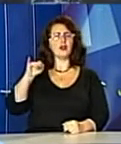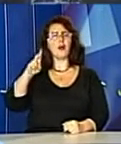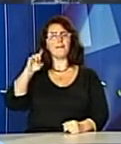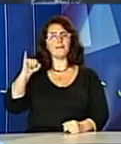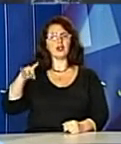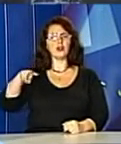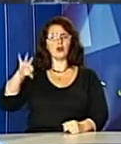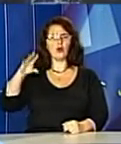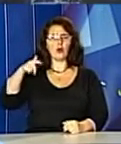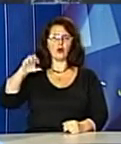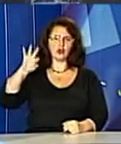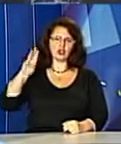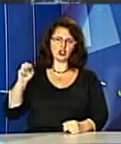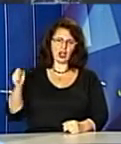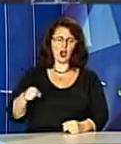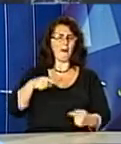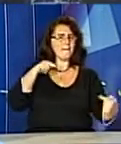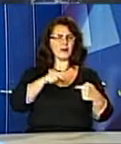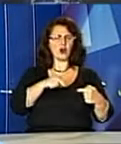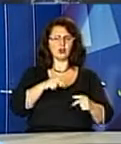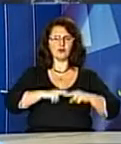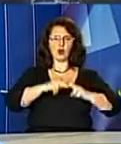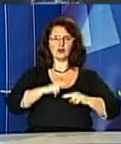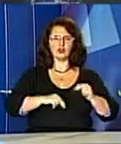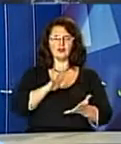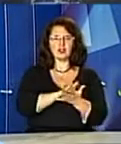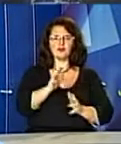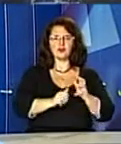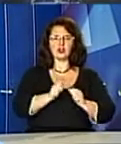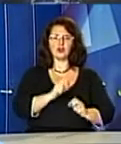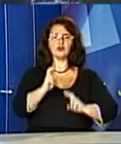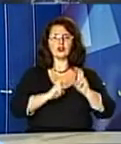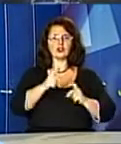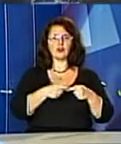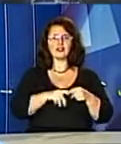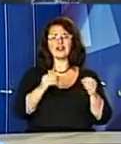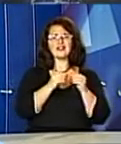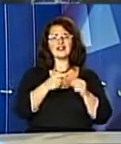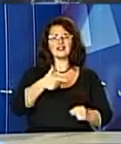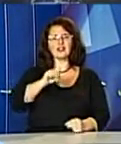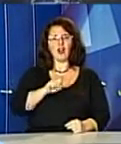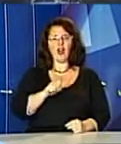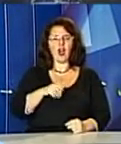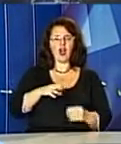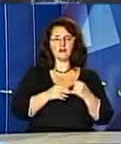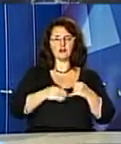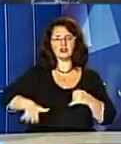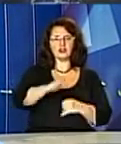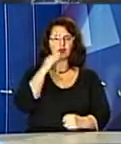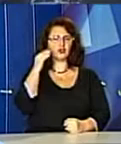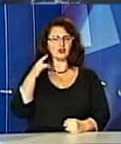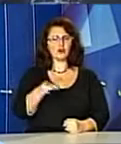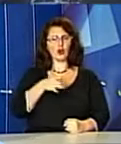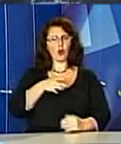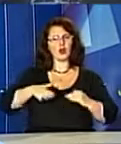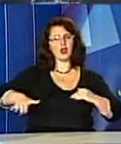будівництва сміттєпереробного заводу поблизу цих територій. Йдеться про 10 гектарів землі у Шевченківському районі Львова.